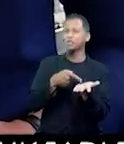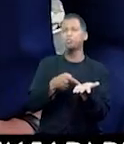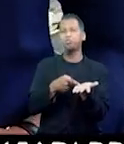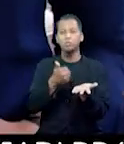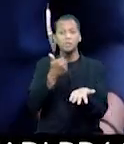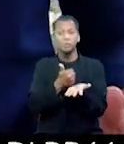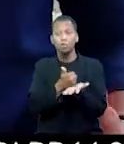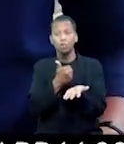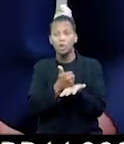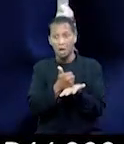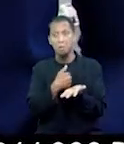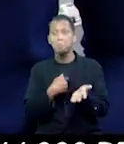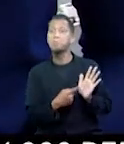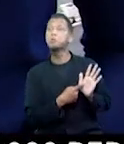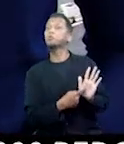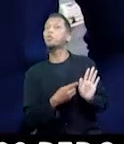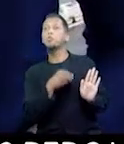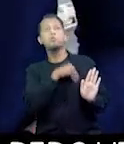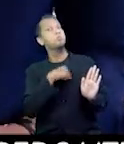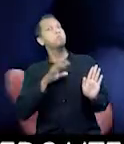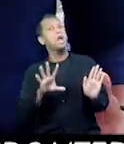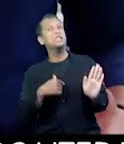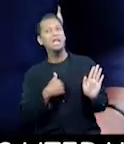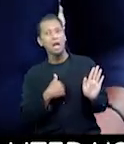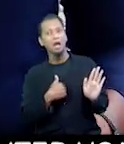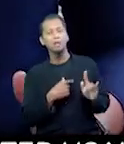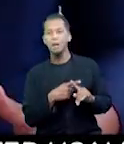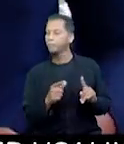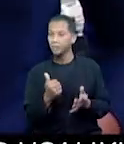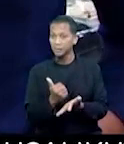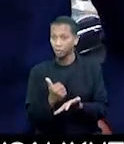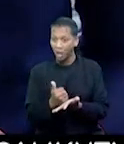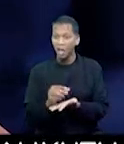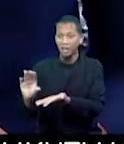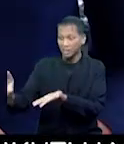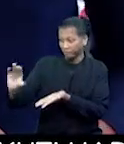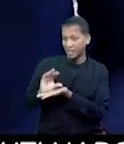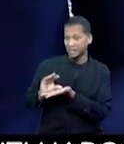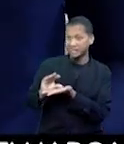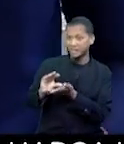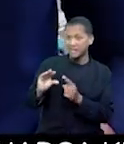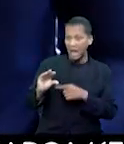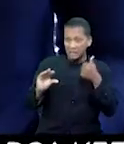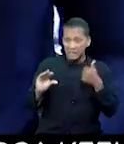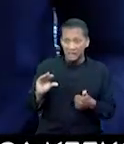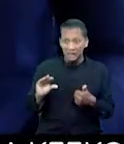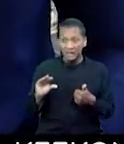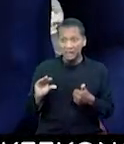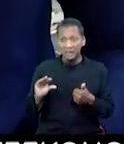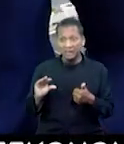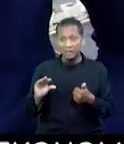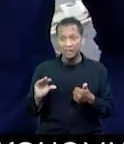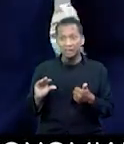masyarakat. Berbeda dengan instrumen investasi lainnya, yang memiliki sejumlah indikator, di mana binary option hanya memiliki dua